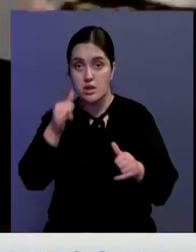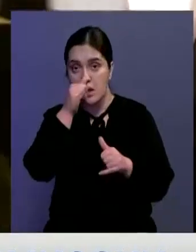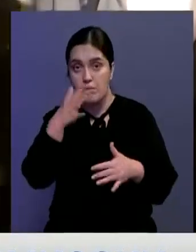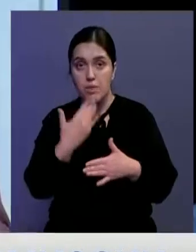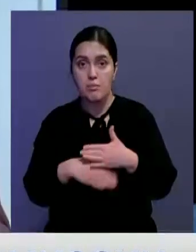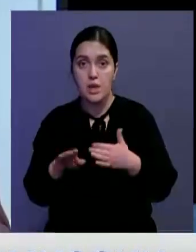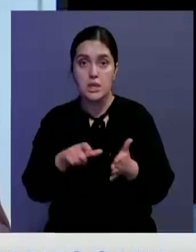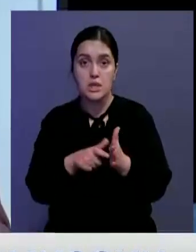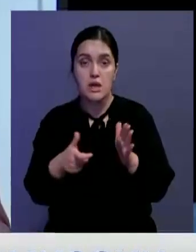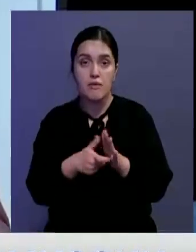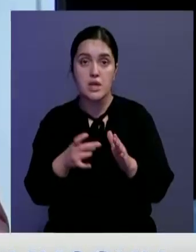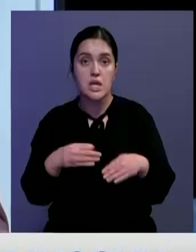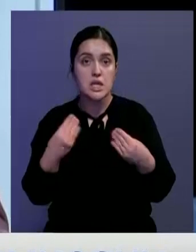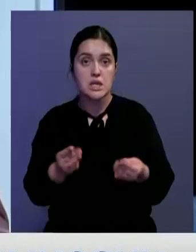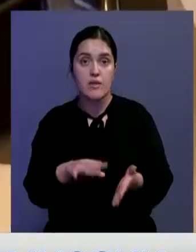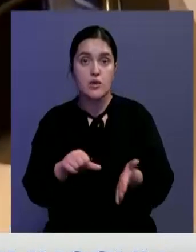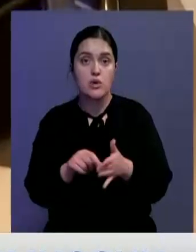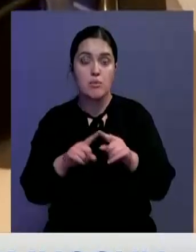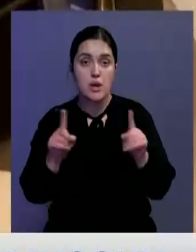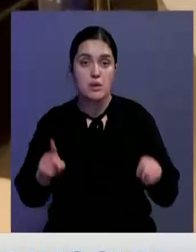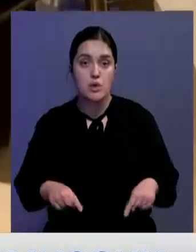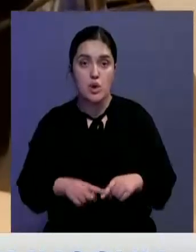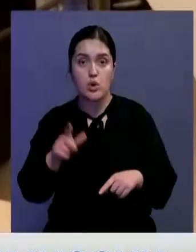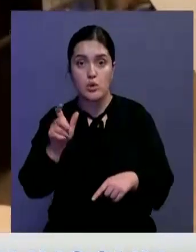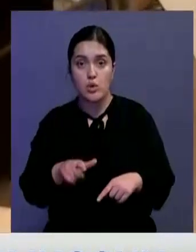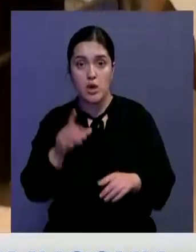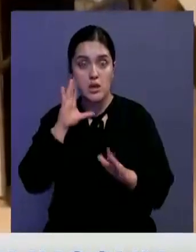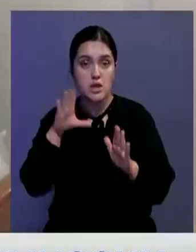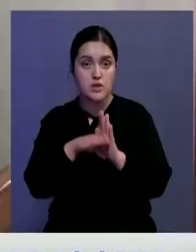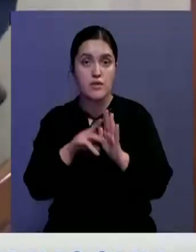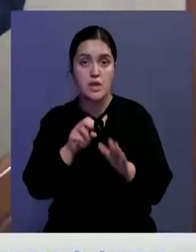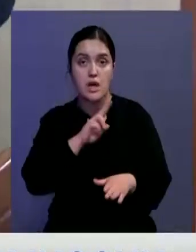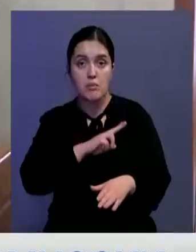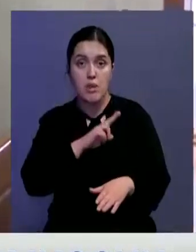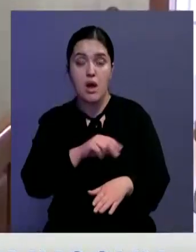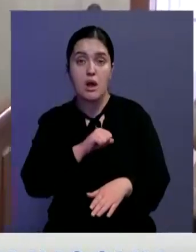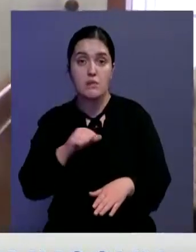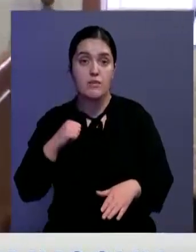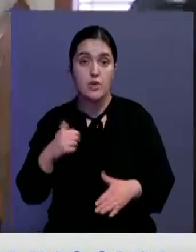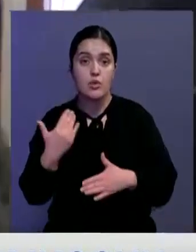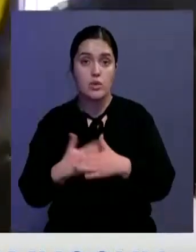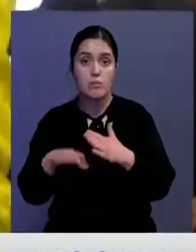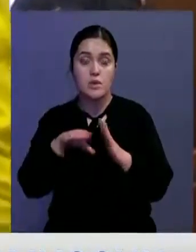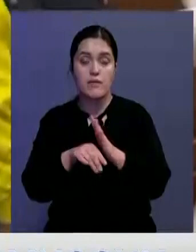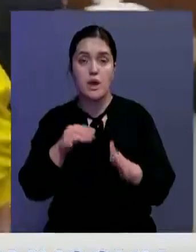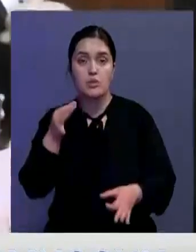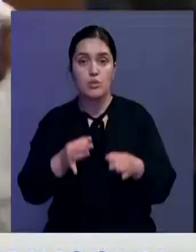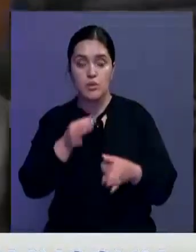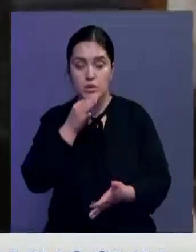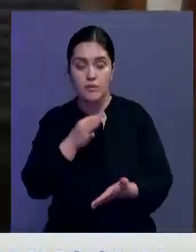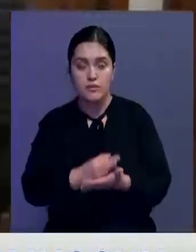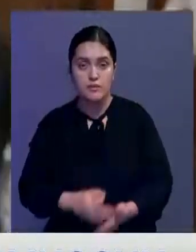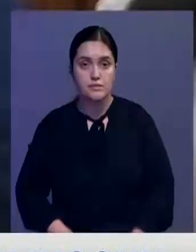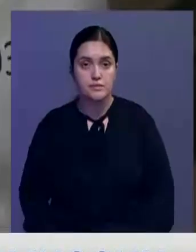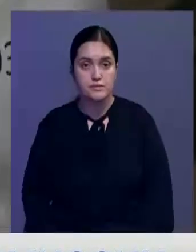покинуть здание не сдав участковой протоколы людям приходилось буквально ночевать на работе самовольный уход подразумевает